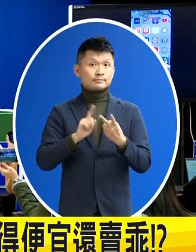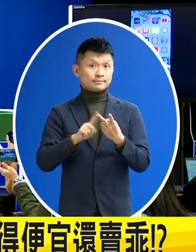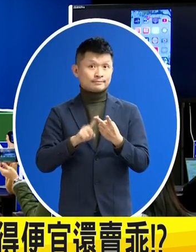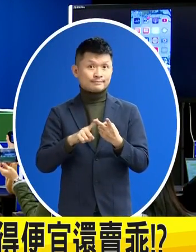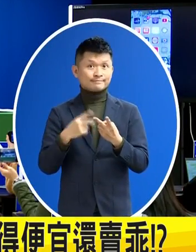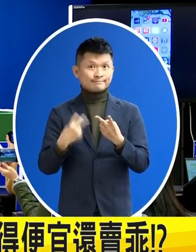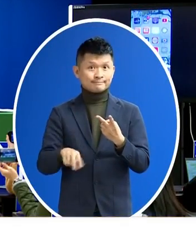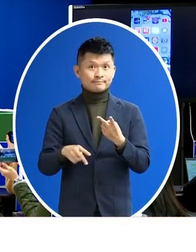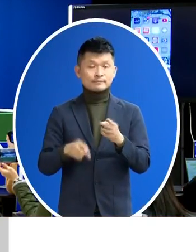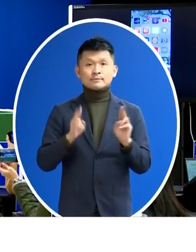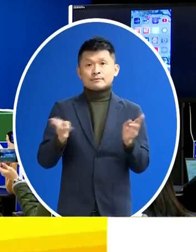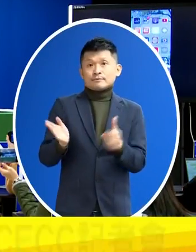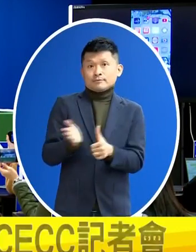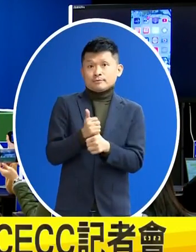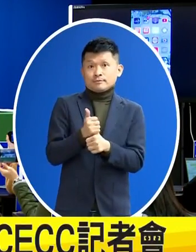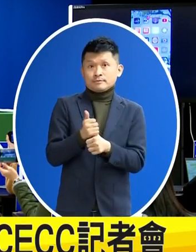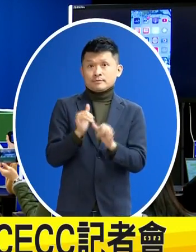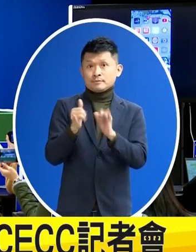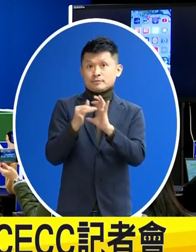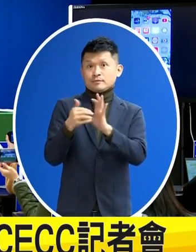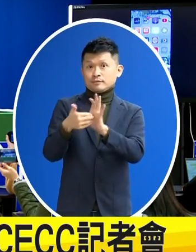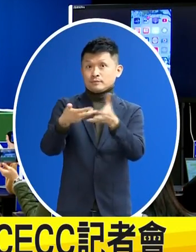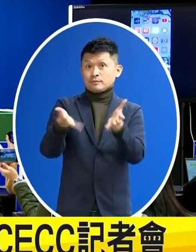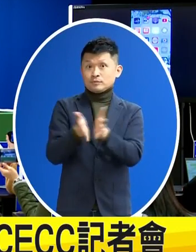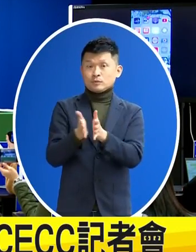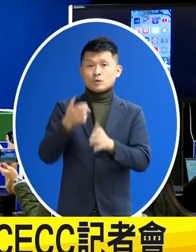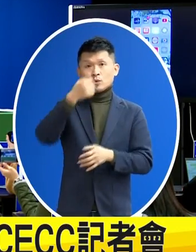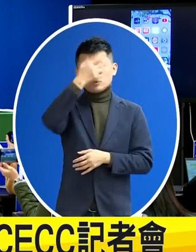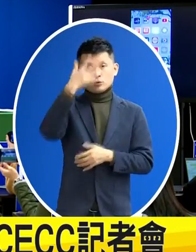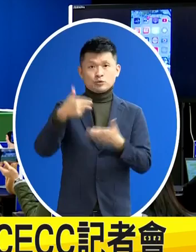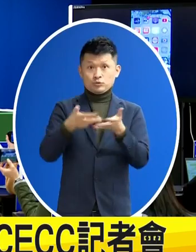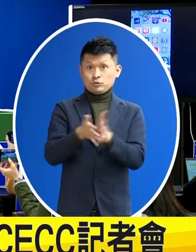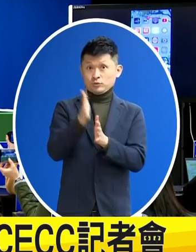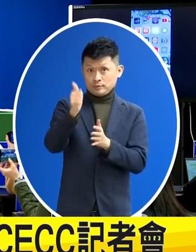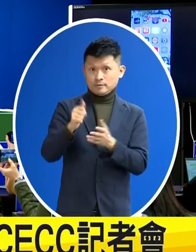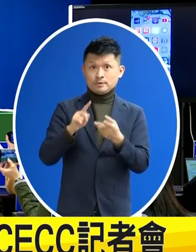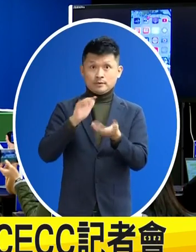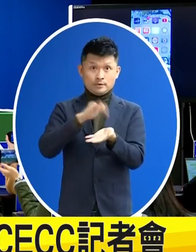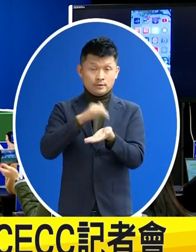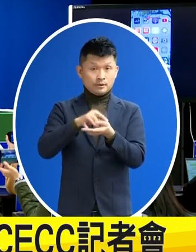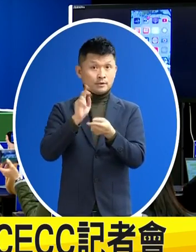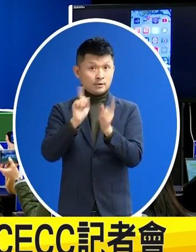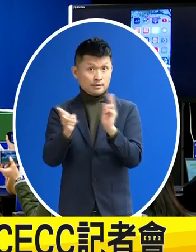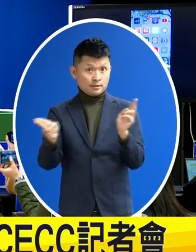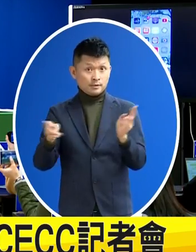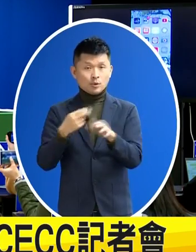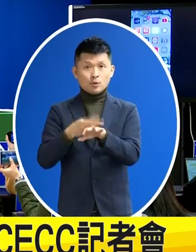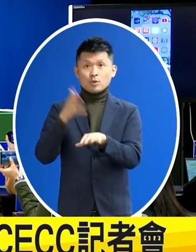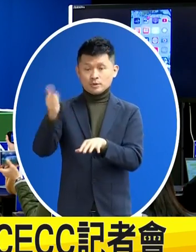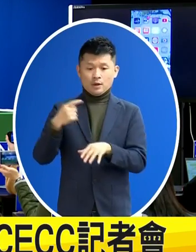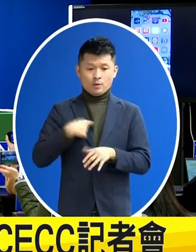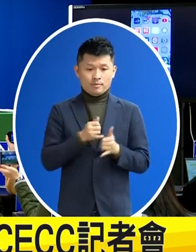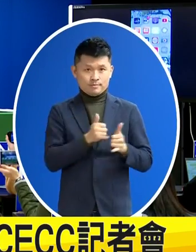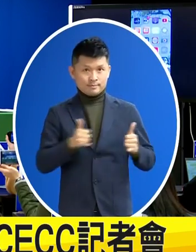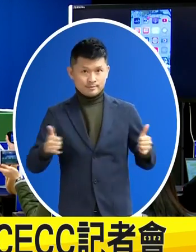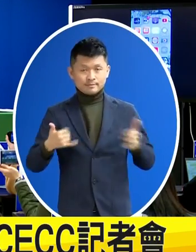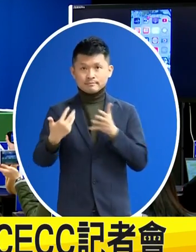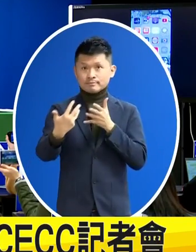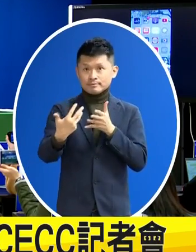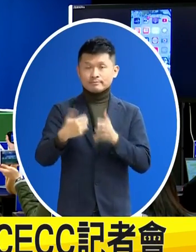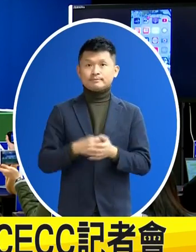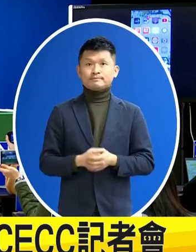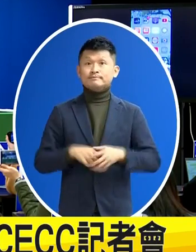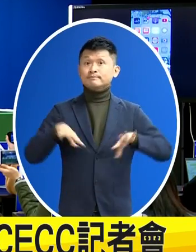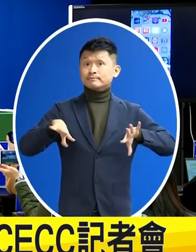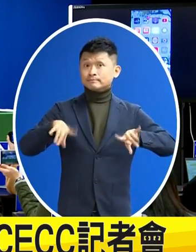记者会。 指挥中心社区防治组的庄祥副组长以及医疗应变组的罗一军副组长以及我。那首先呢，我